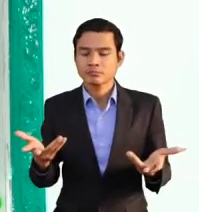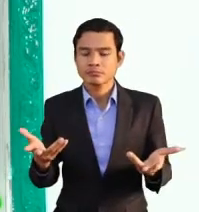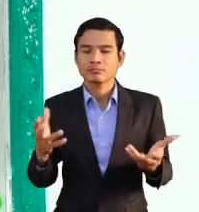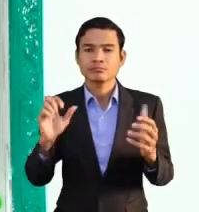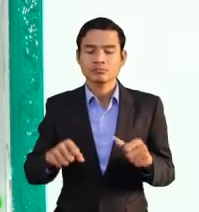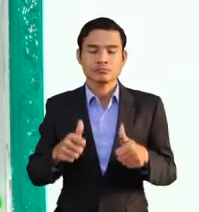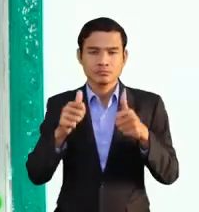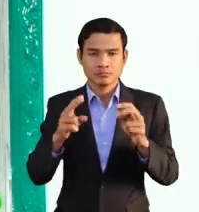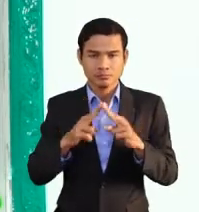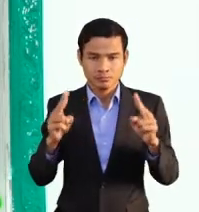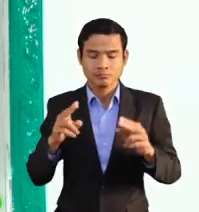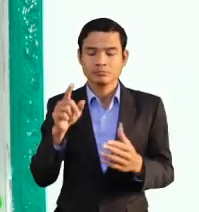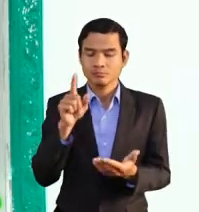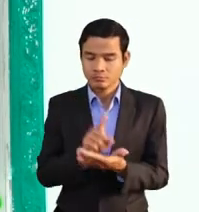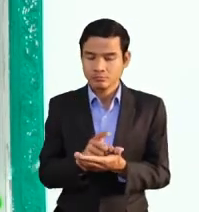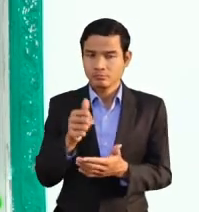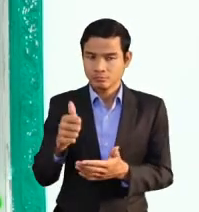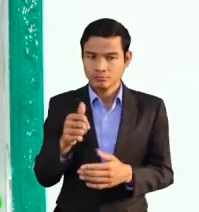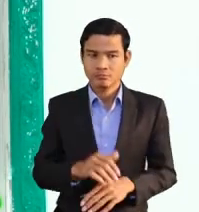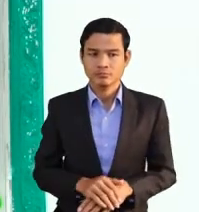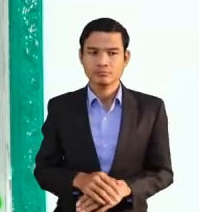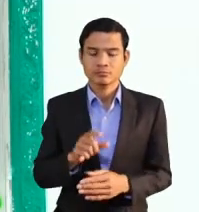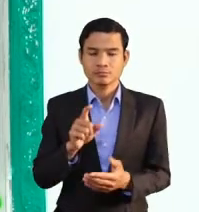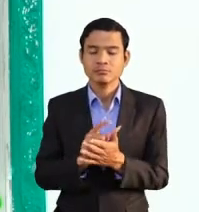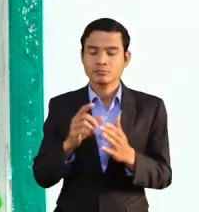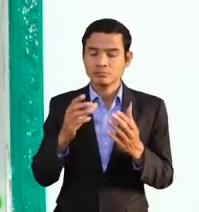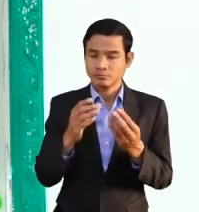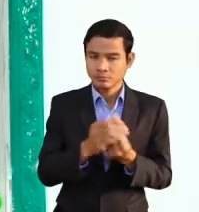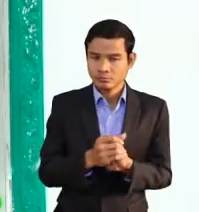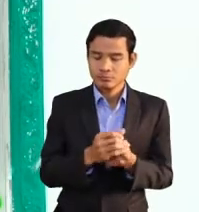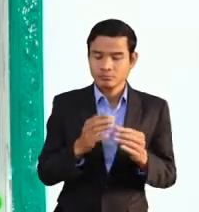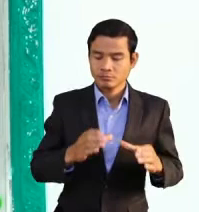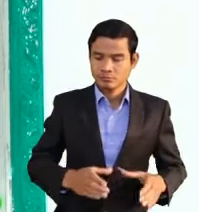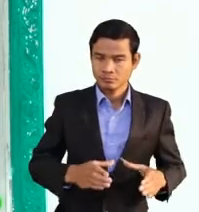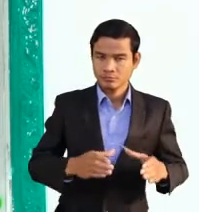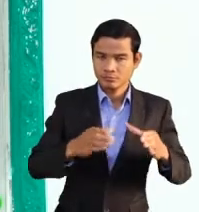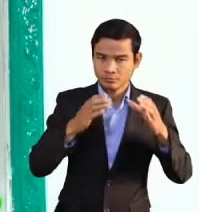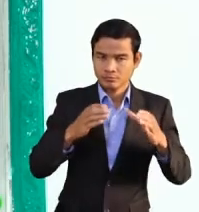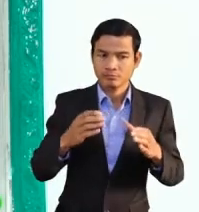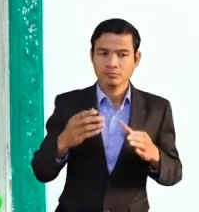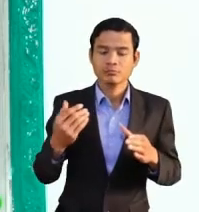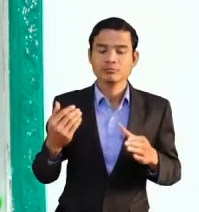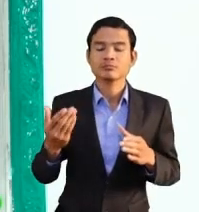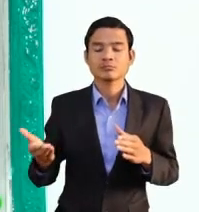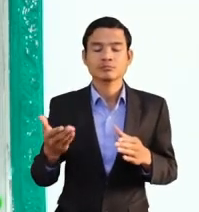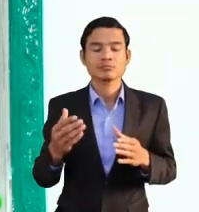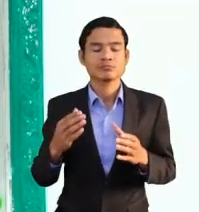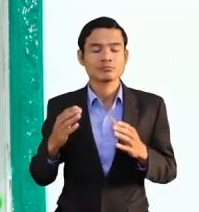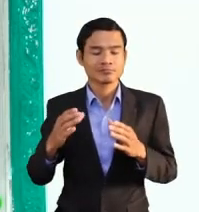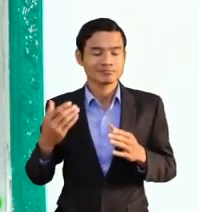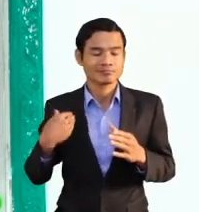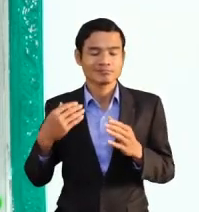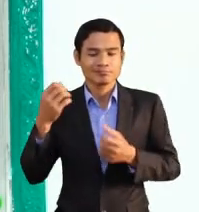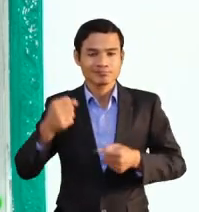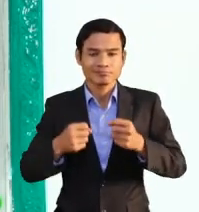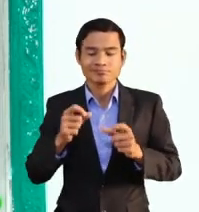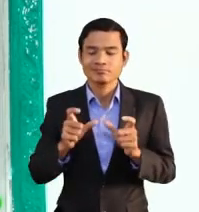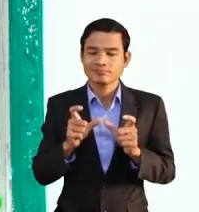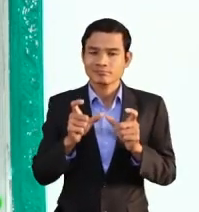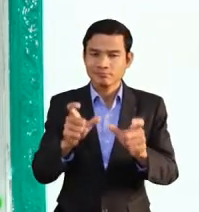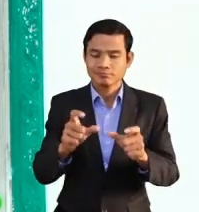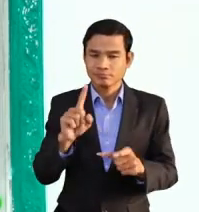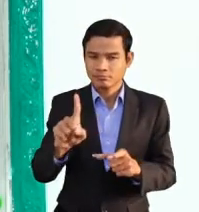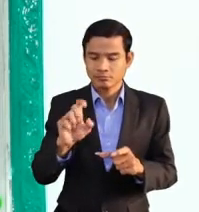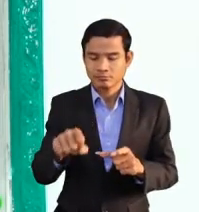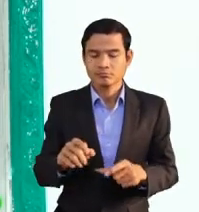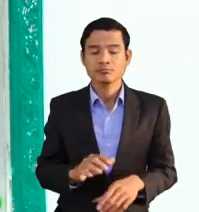cha là ổn nà cứ dương trời dục chọn luôn ba ông co đài rật dùn đập nòng mùi cường